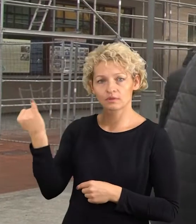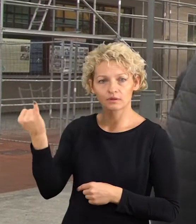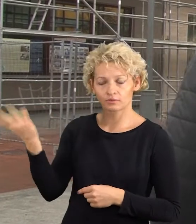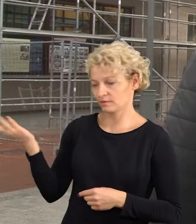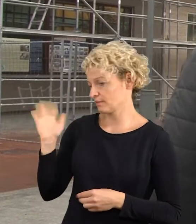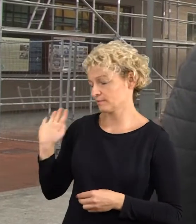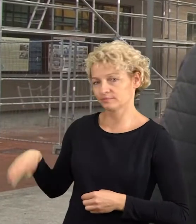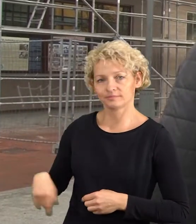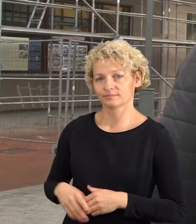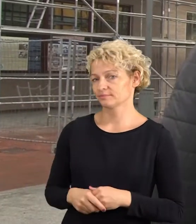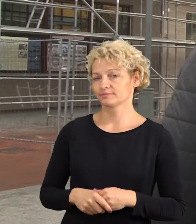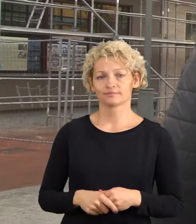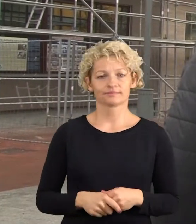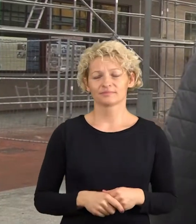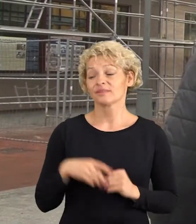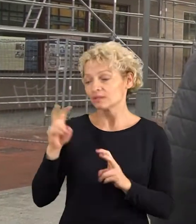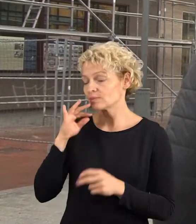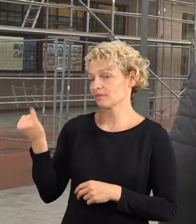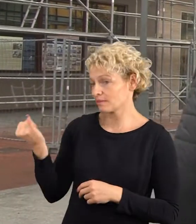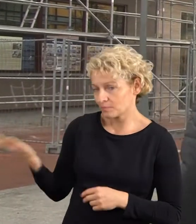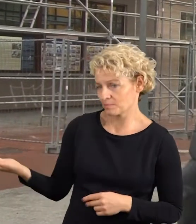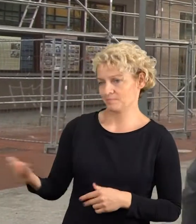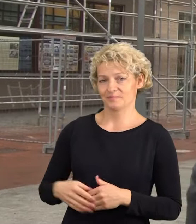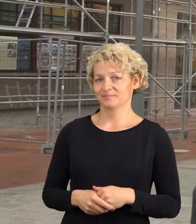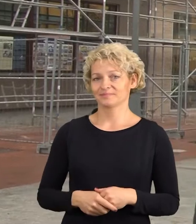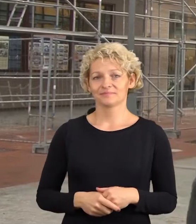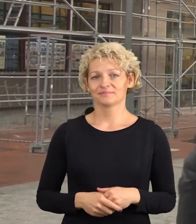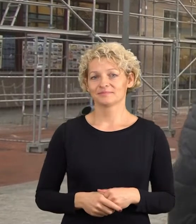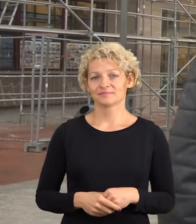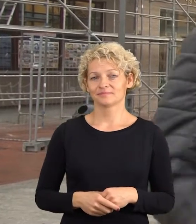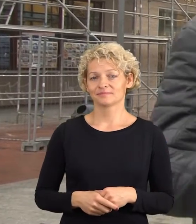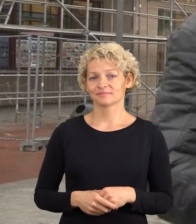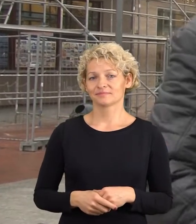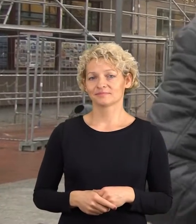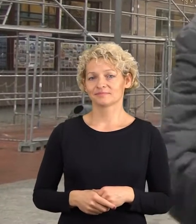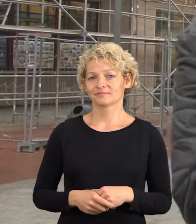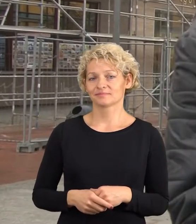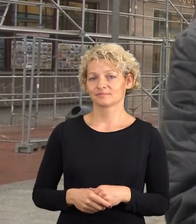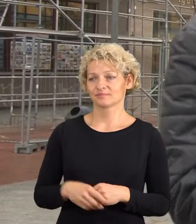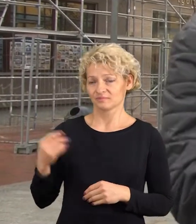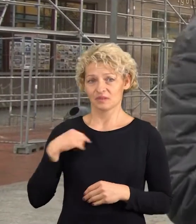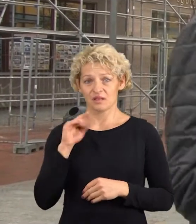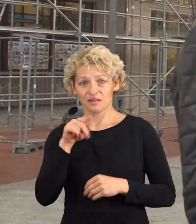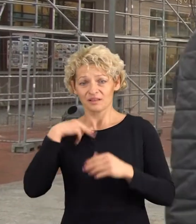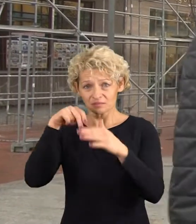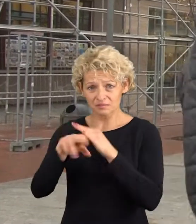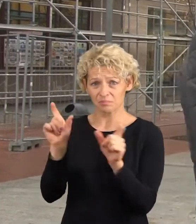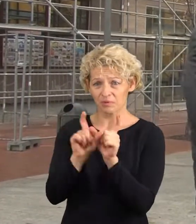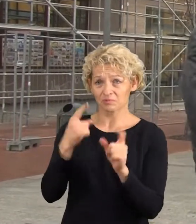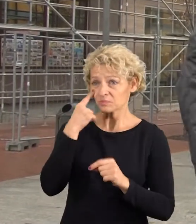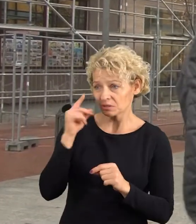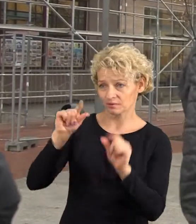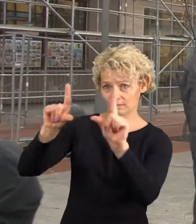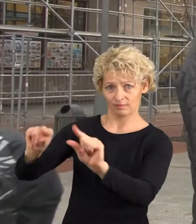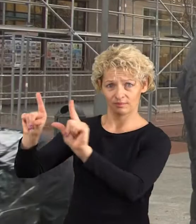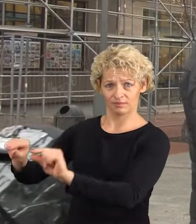absoliučiai. Kodėl? Todėl, kad neįdomu. Kodėl neįdomu? Nenori sutaupyti. Jau nusipirkau ir viskas. Aš